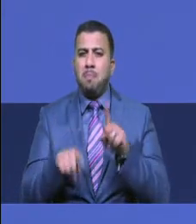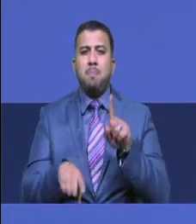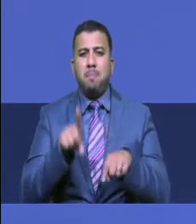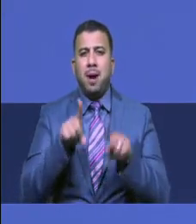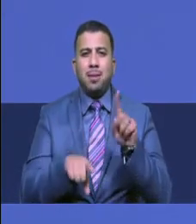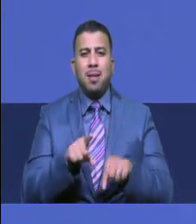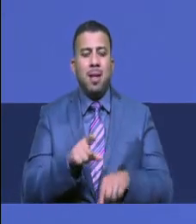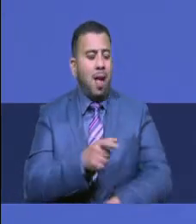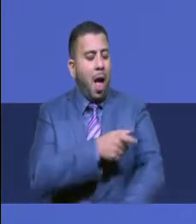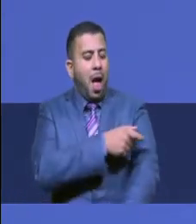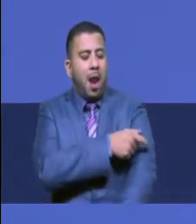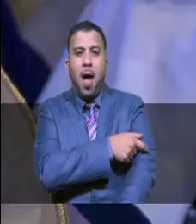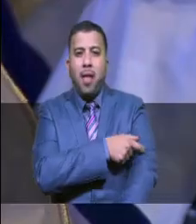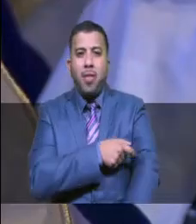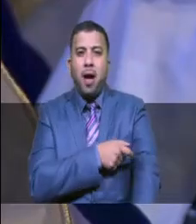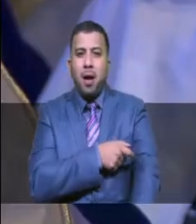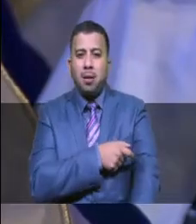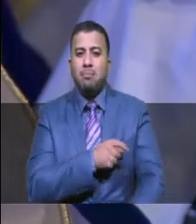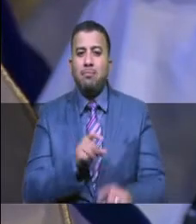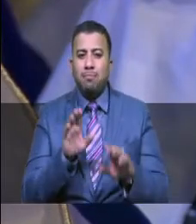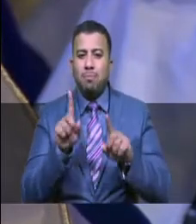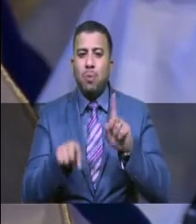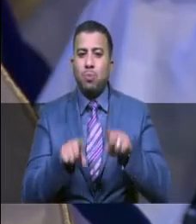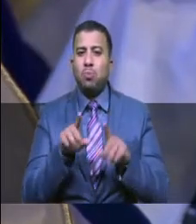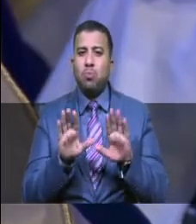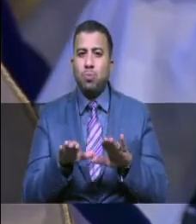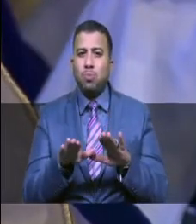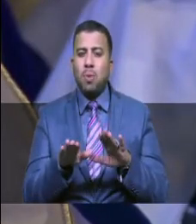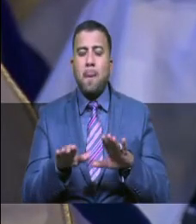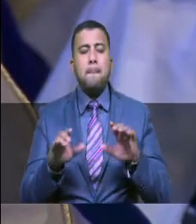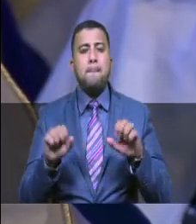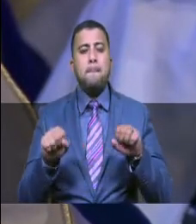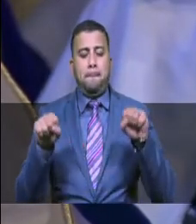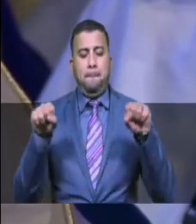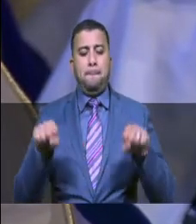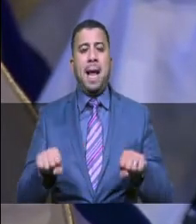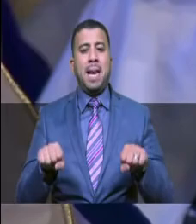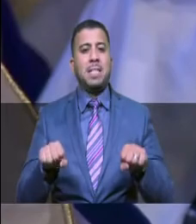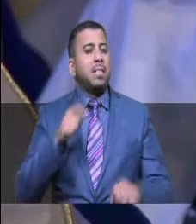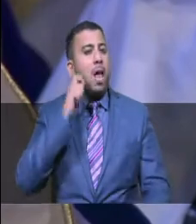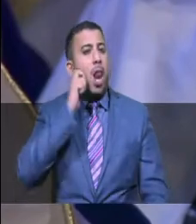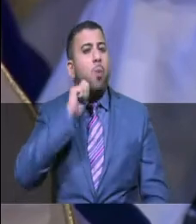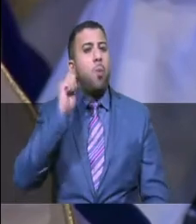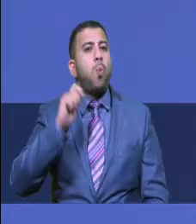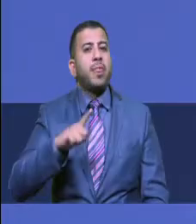الأعضاء في المجلس الوطني